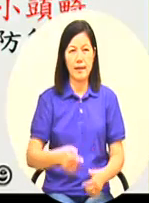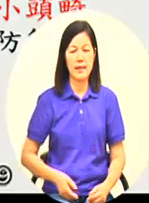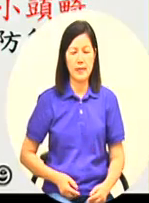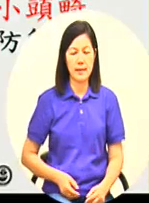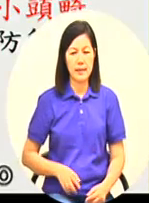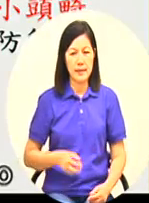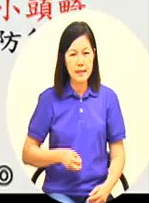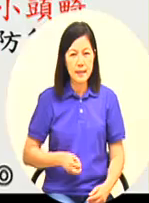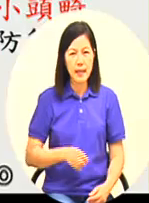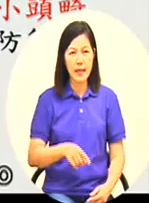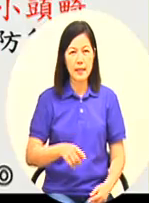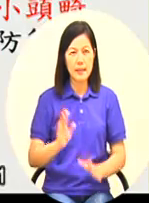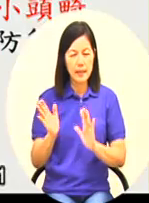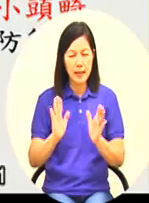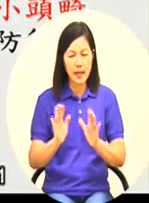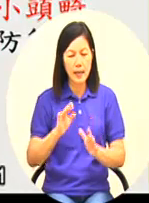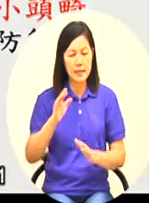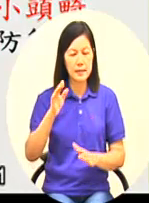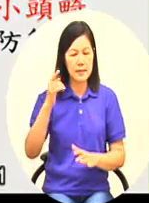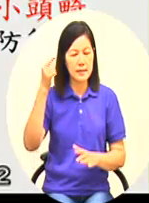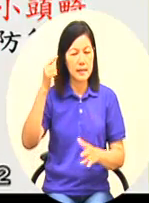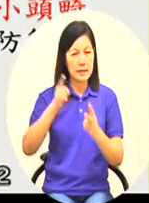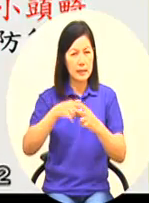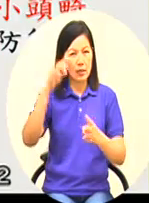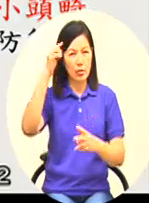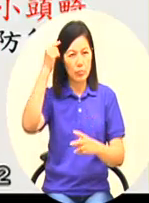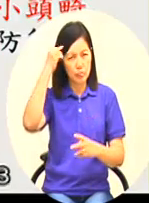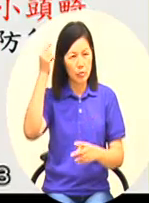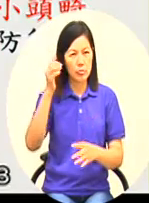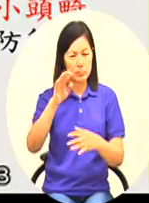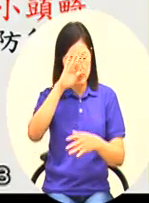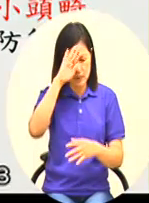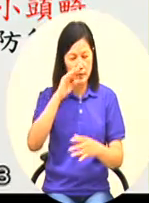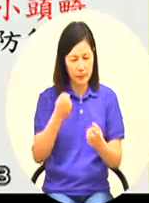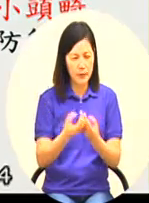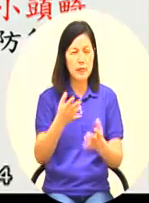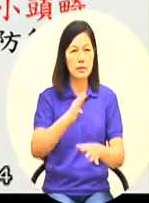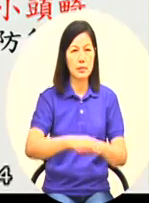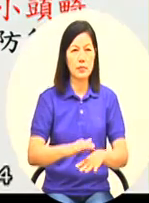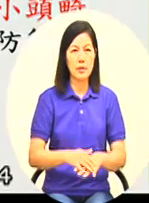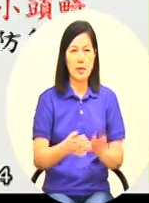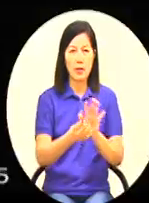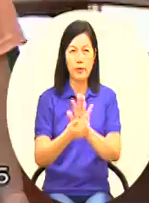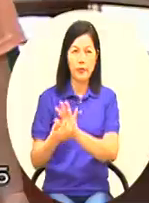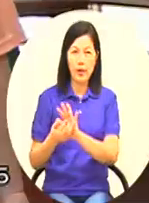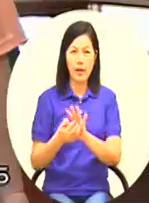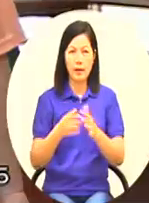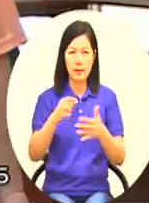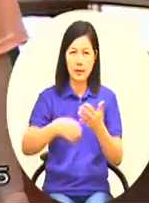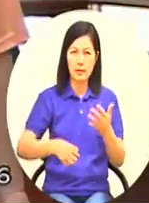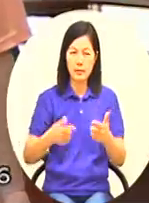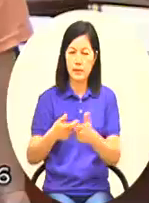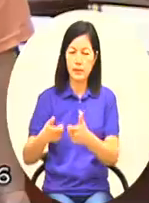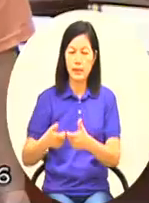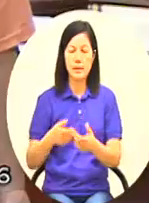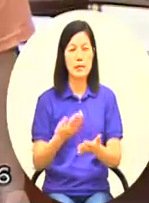畸形后死亡。如何教导市民防范及有效的防治的措施？